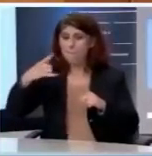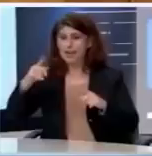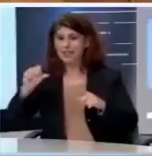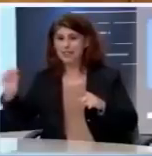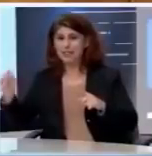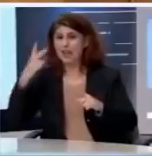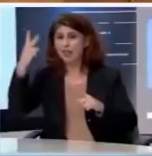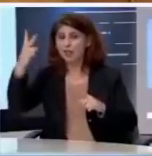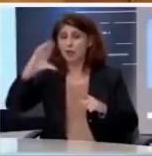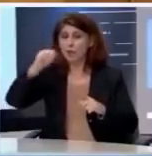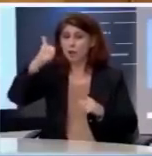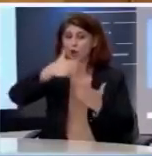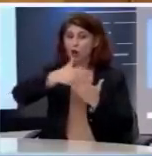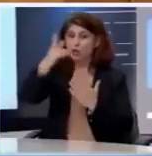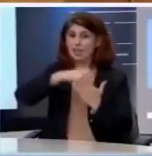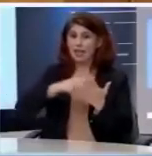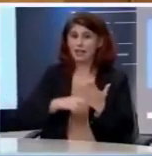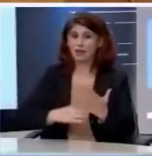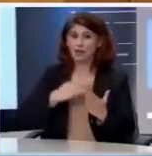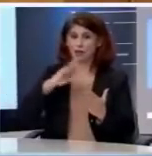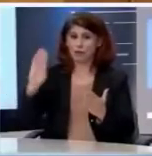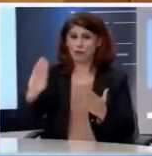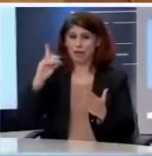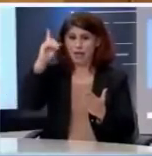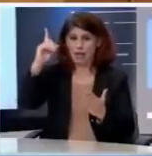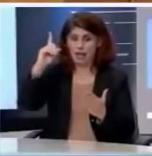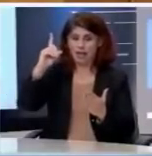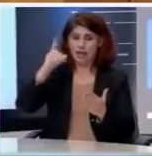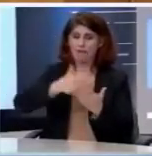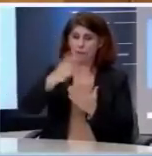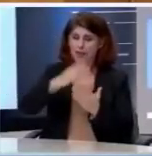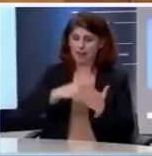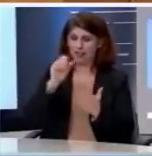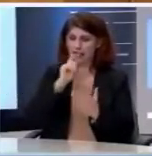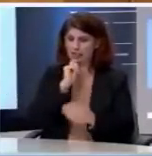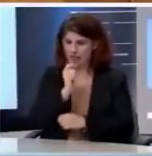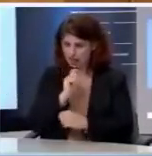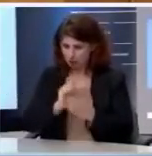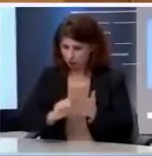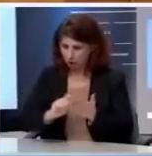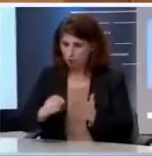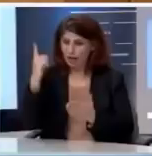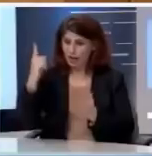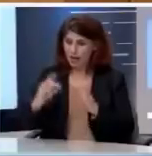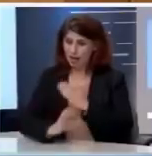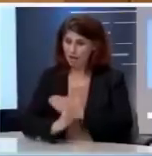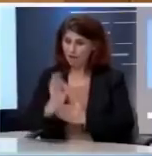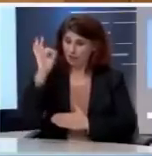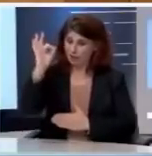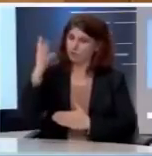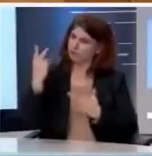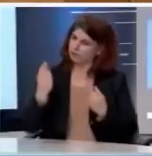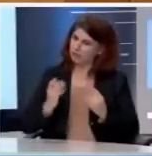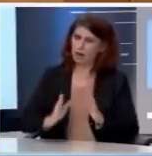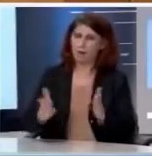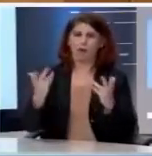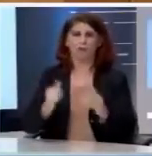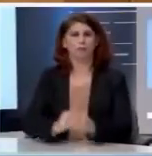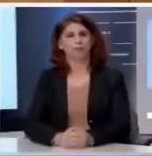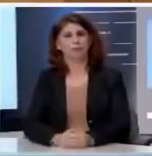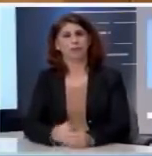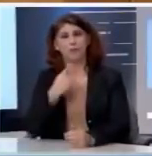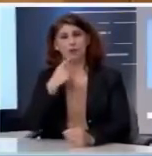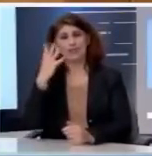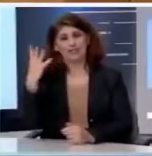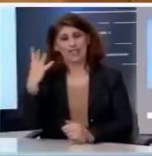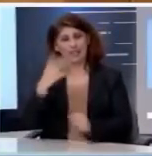δύο πρωτοσέλιδα ο κ. Βαξεβάνης, ένα Εφημερίδα Συντακτών, ένα Η Αυγή, καλά πάω, μου λένε για αυτά τέσσερα